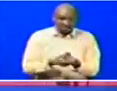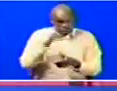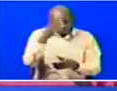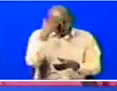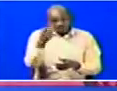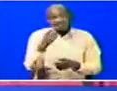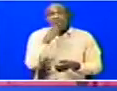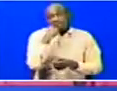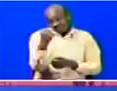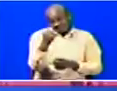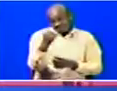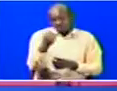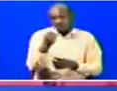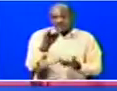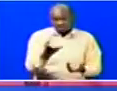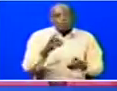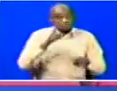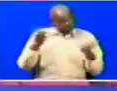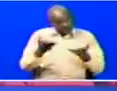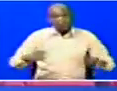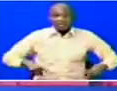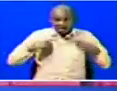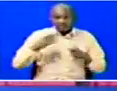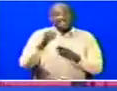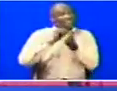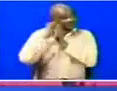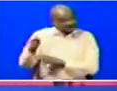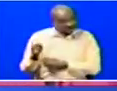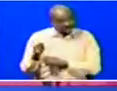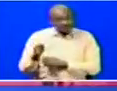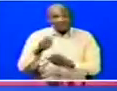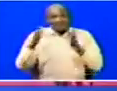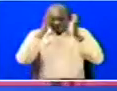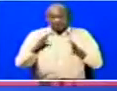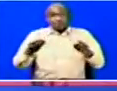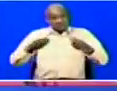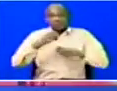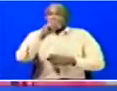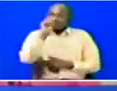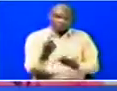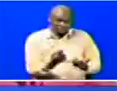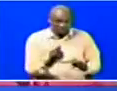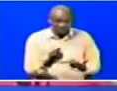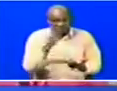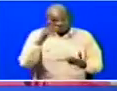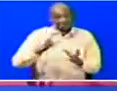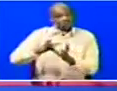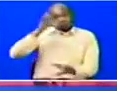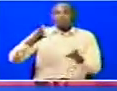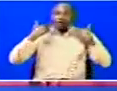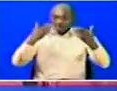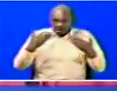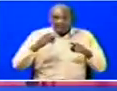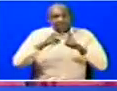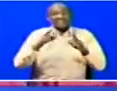cylinders only 500 shillings. Na mali tunaishi na mali tunajazwa ni mbali. So unakuta tu mtu anakupatia kama 1000 kujaza those cylinders. But